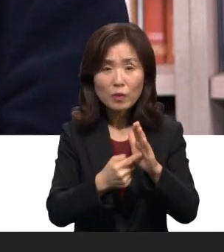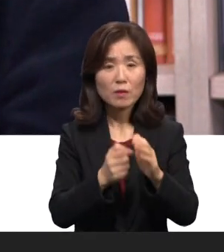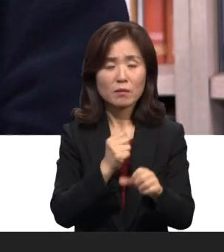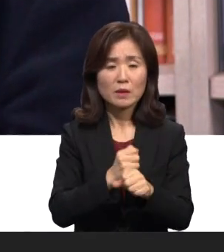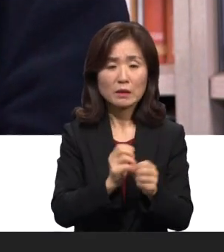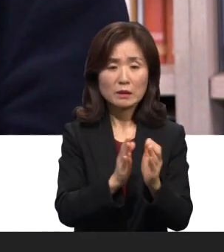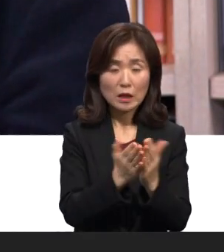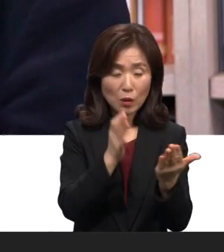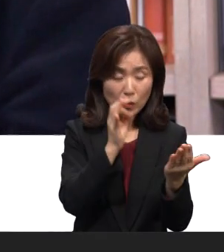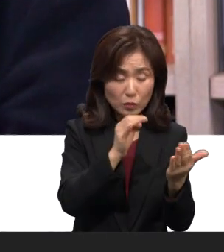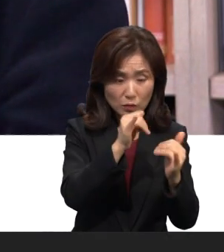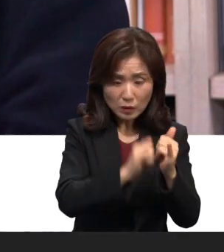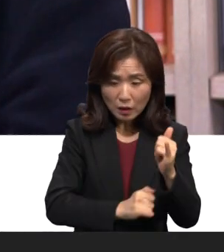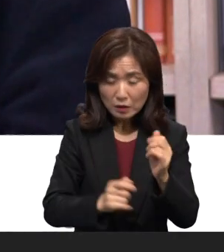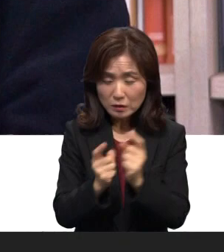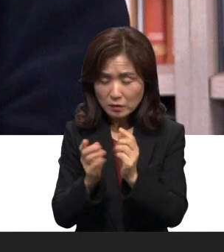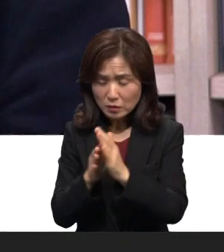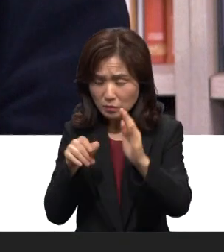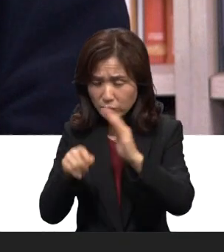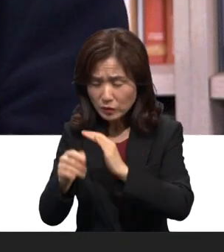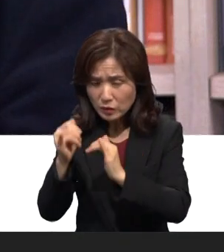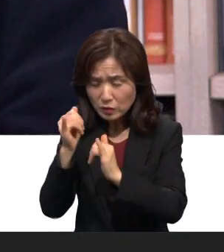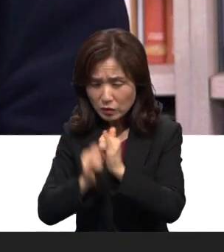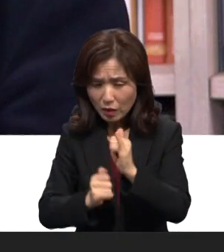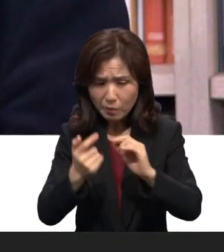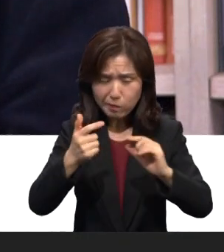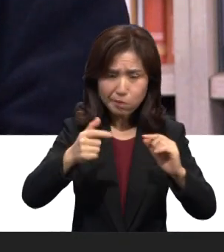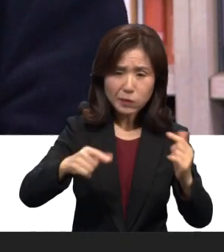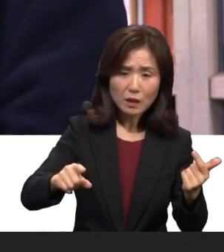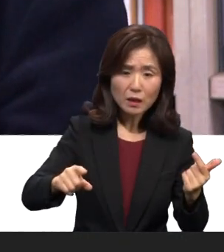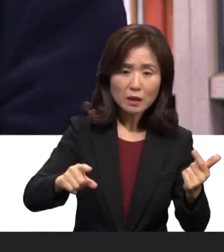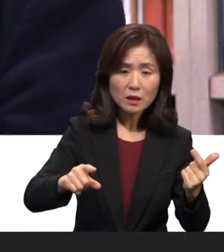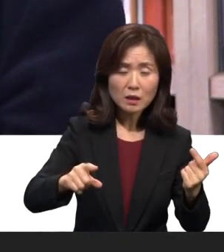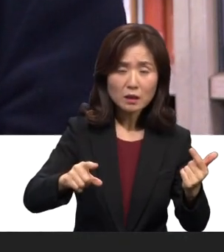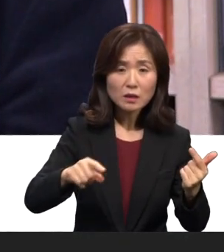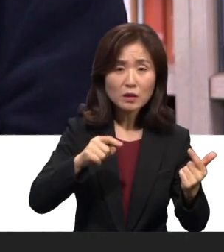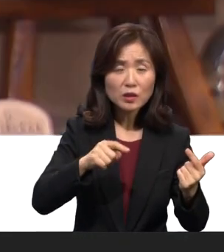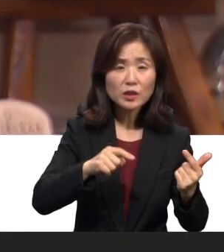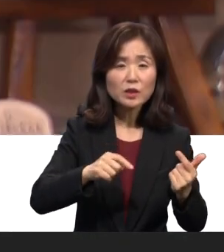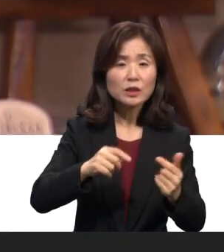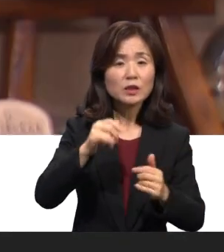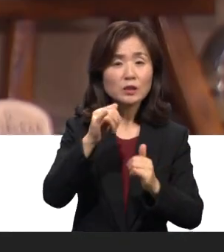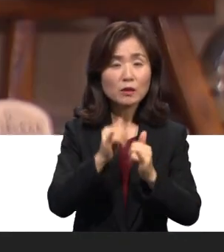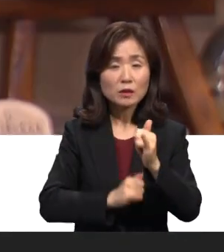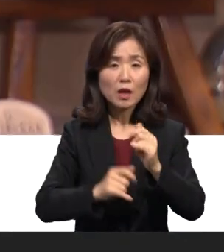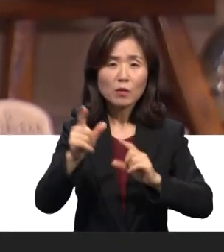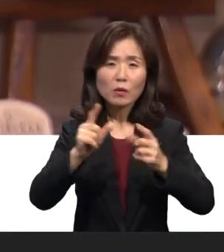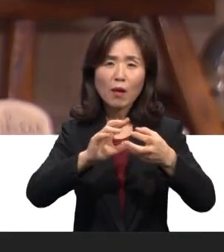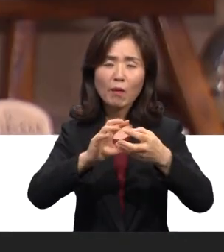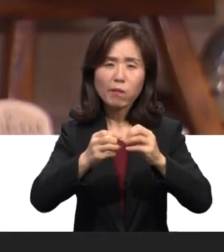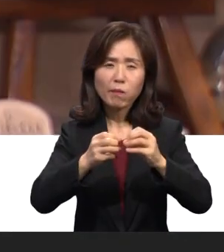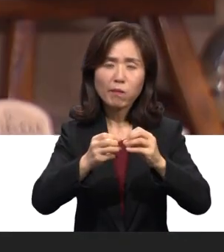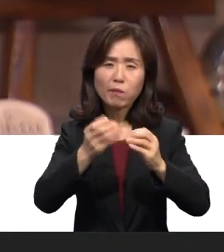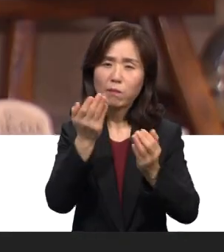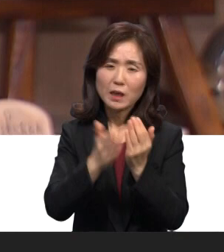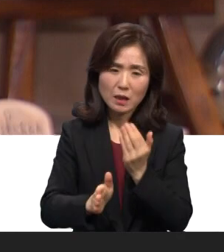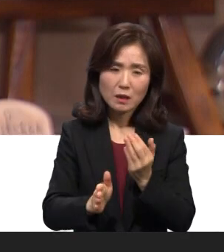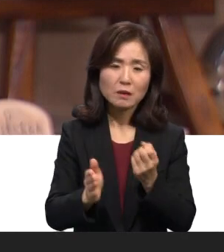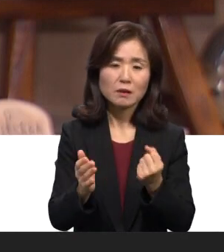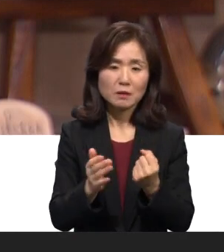보는 역사하고의 괴리가 생기면은 그거는 역사의 상이 일그러지죠.